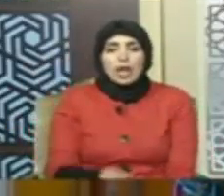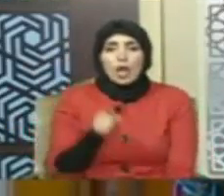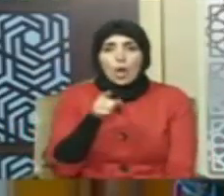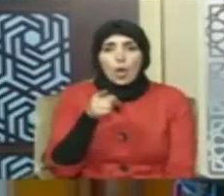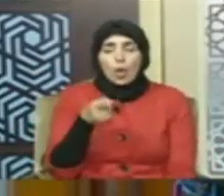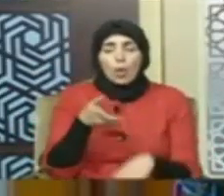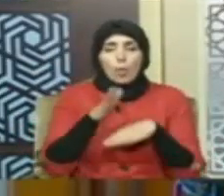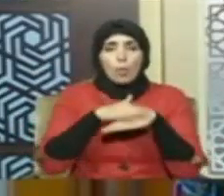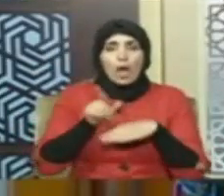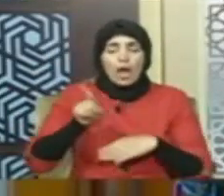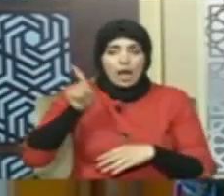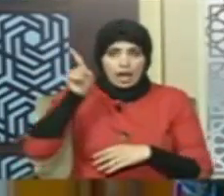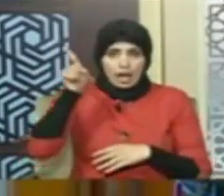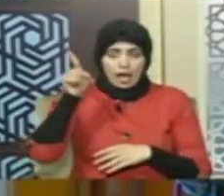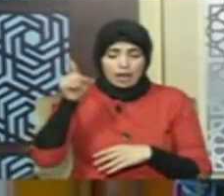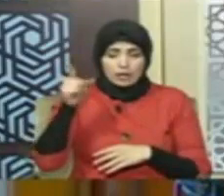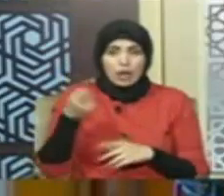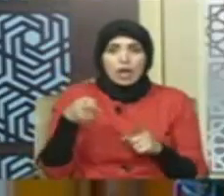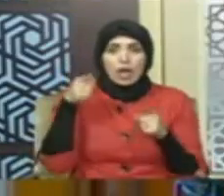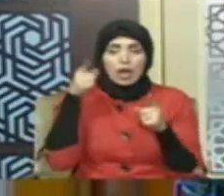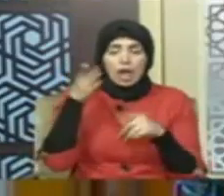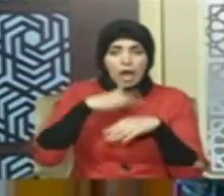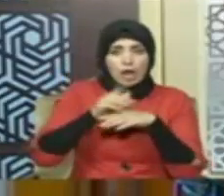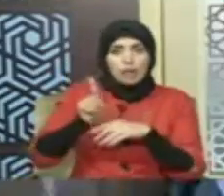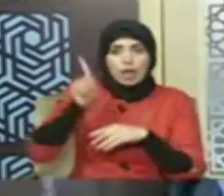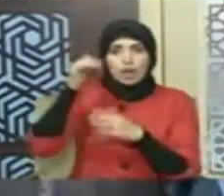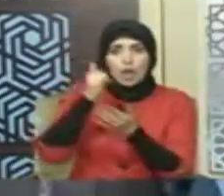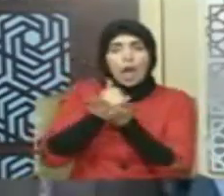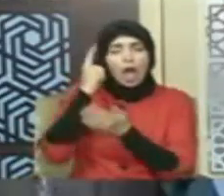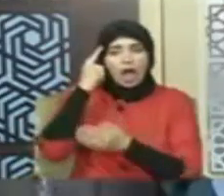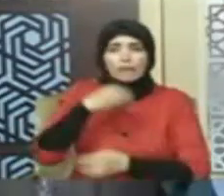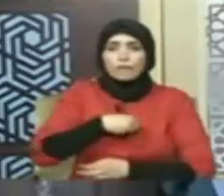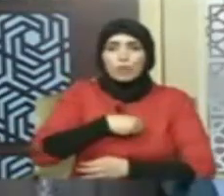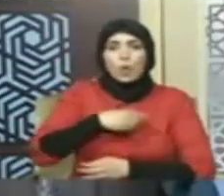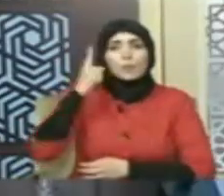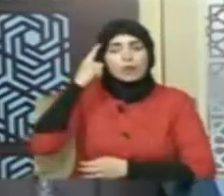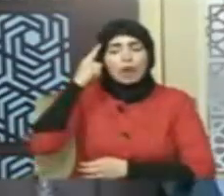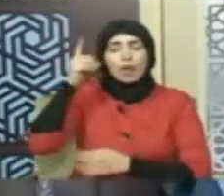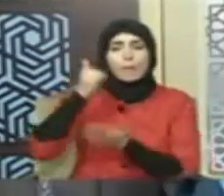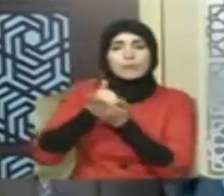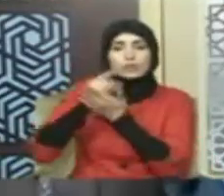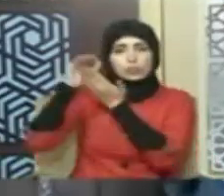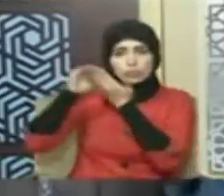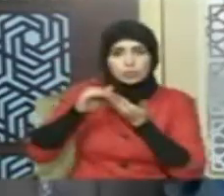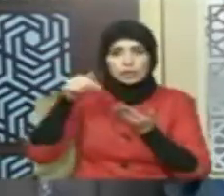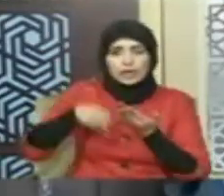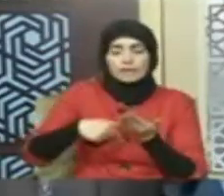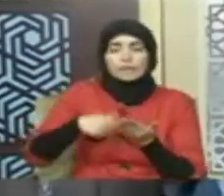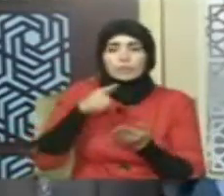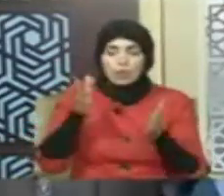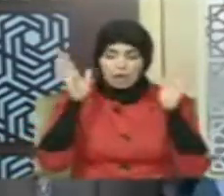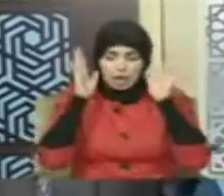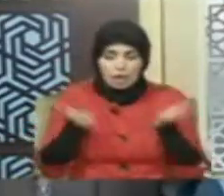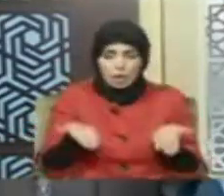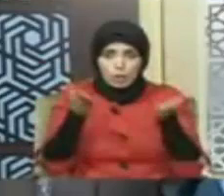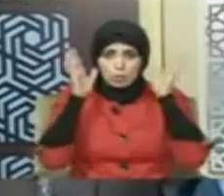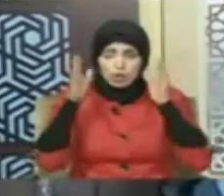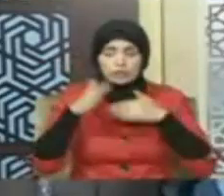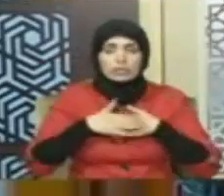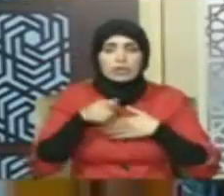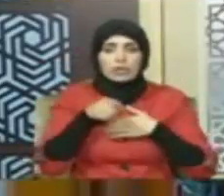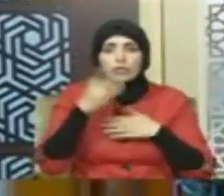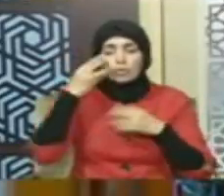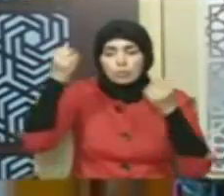وعلى ربهم يتوكلون، الذين يقيمون الصلاة ومما